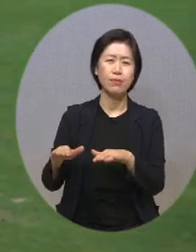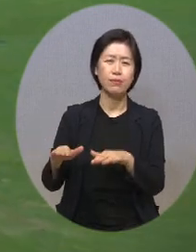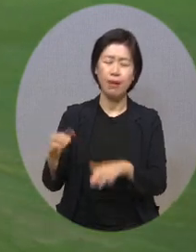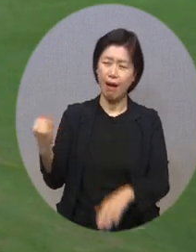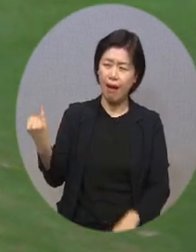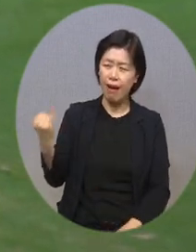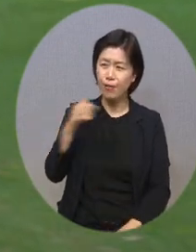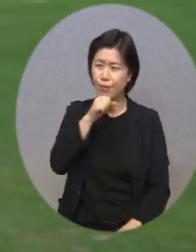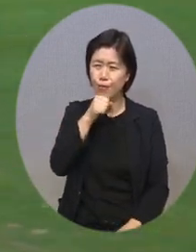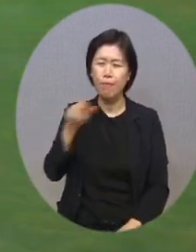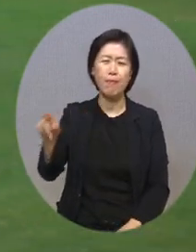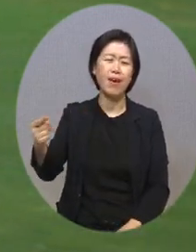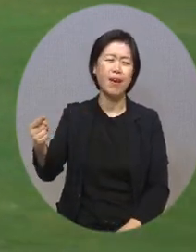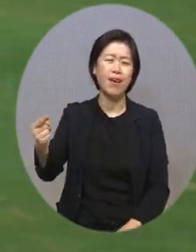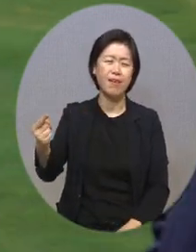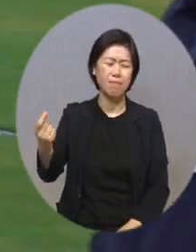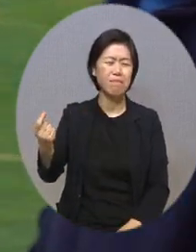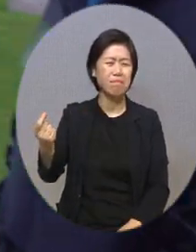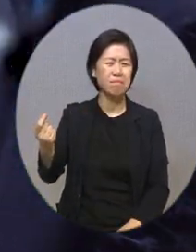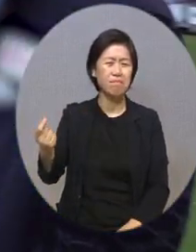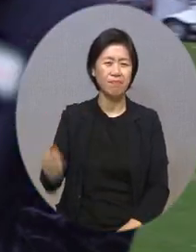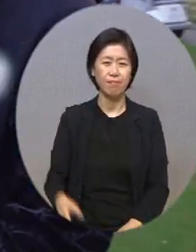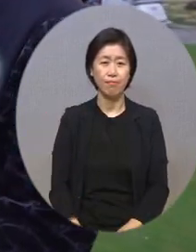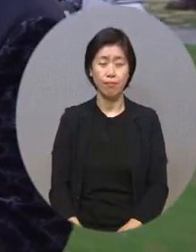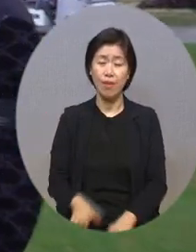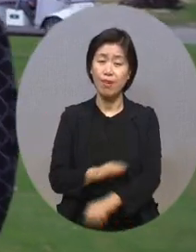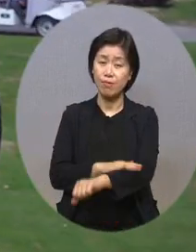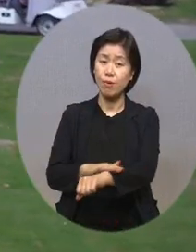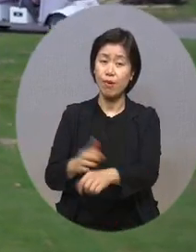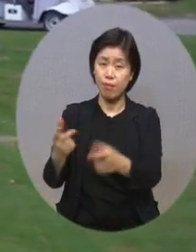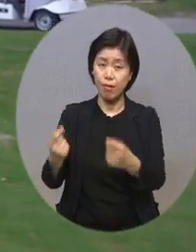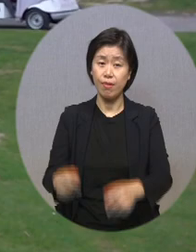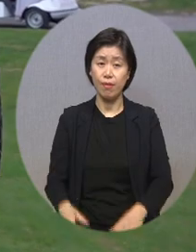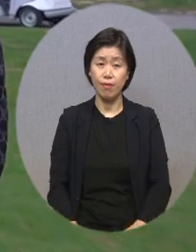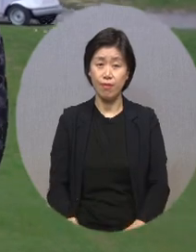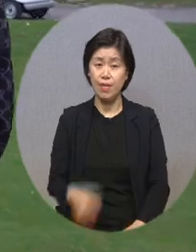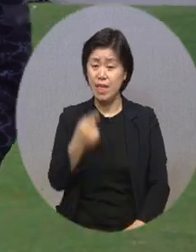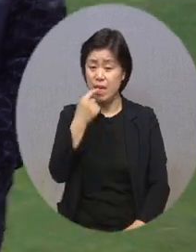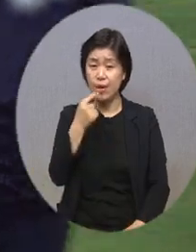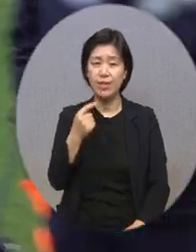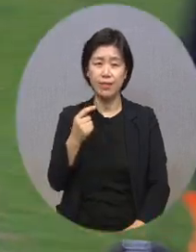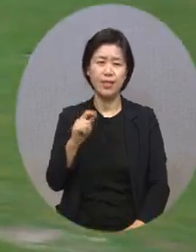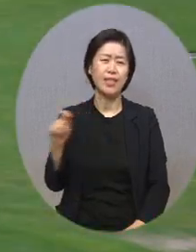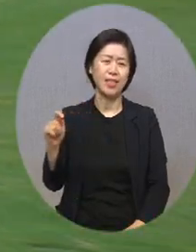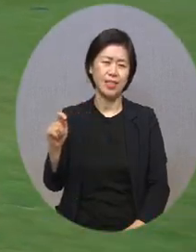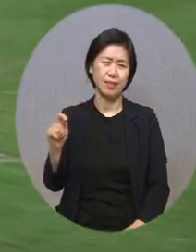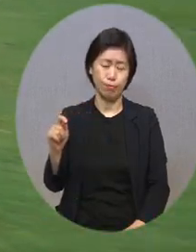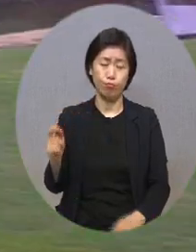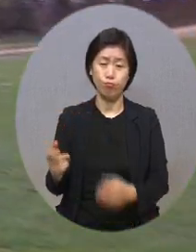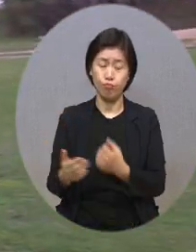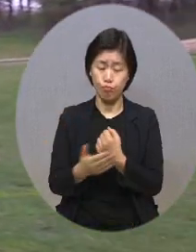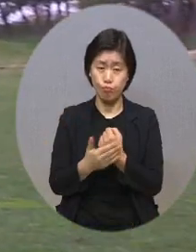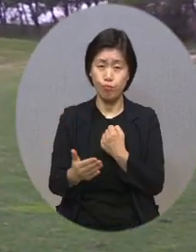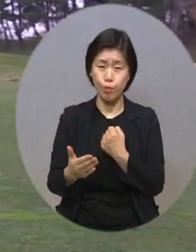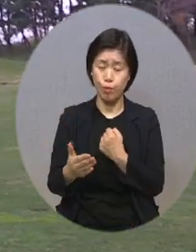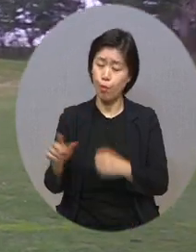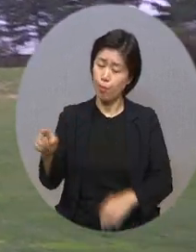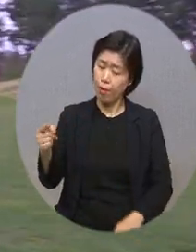100점이다. 100. 100점 잘한 거지. PGA 룰루 화이트인데 백연아라고.